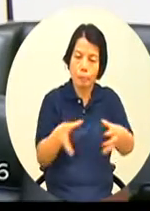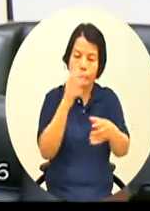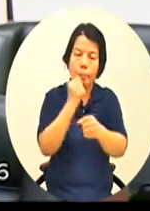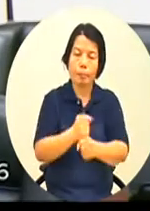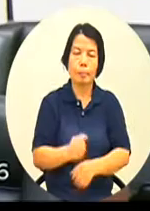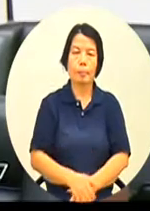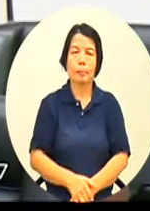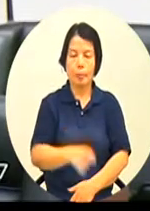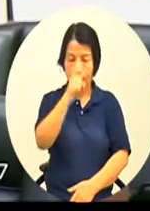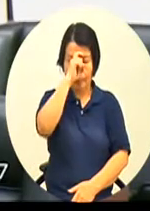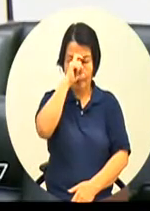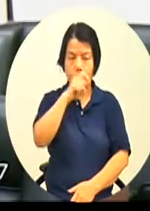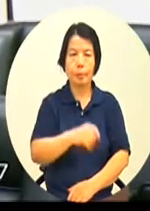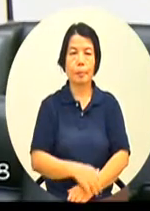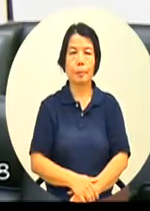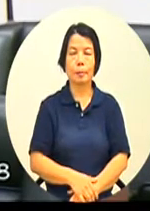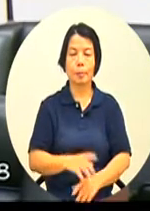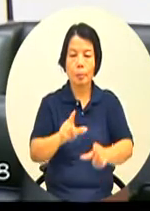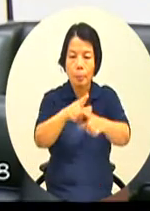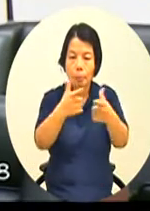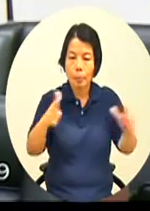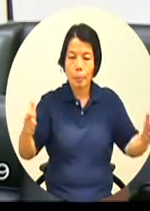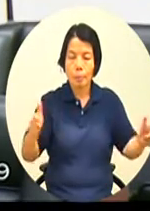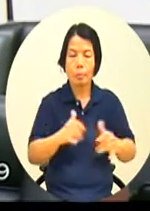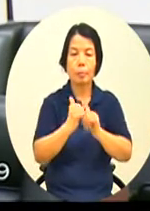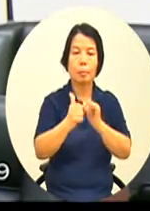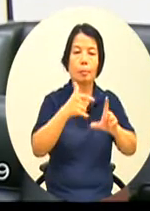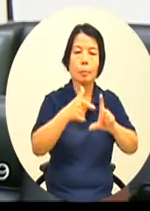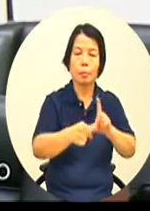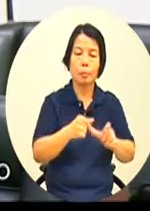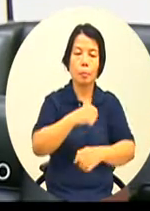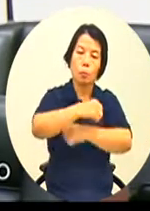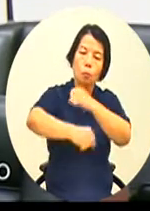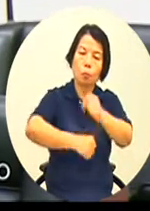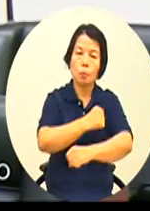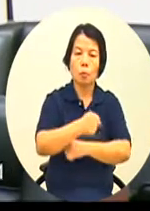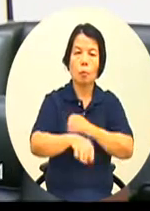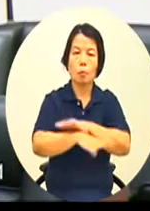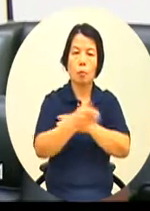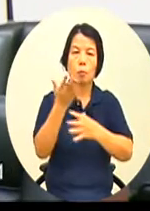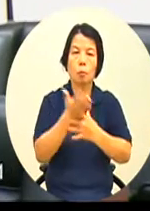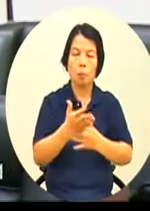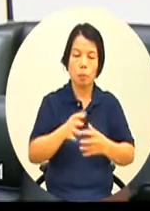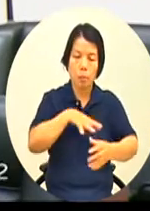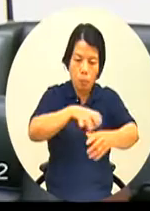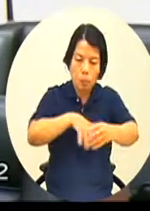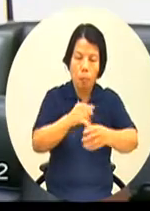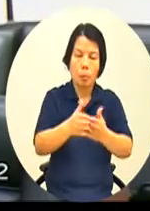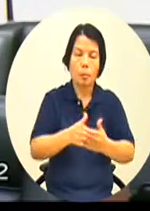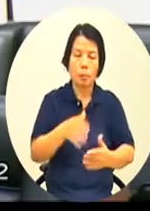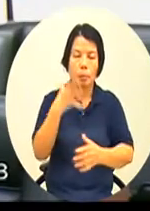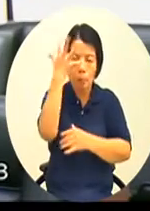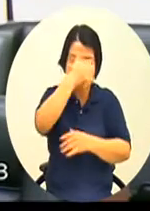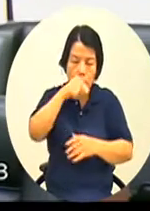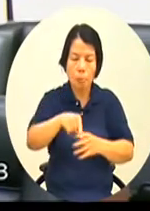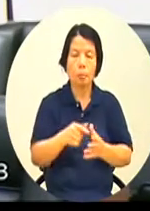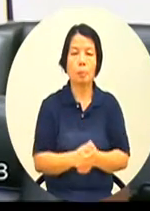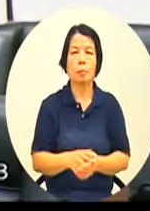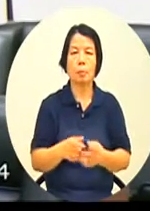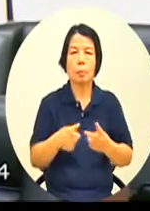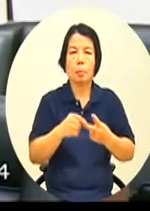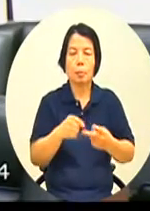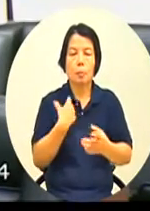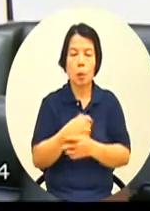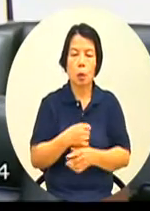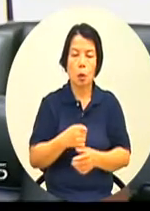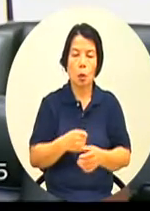以开辟这个多功能社区的活动空间，里面也包含乐活，包含老人，也包含公